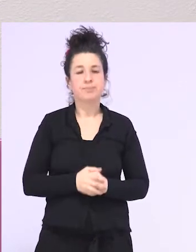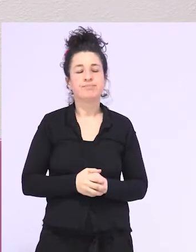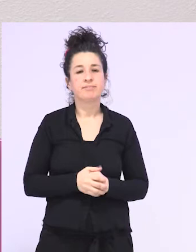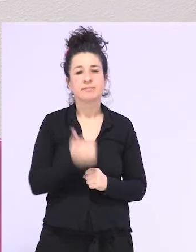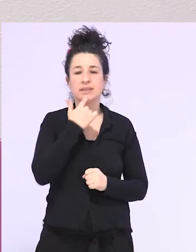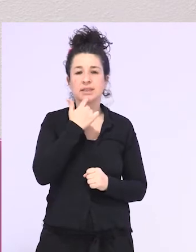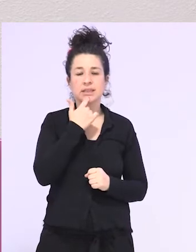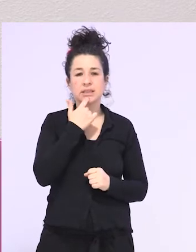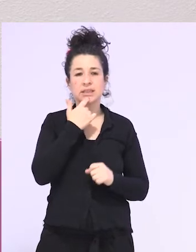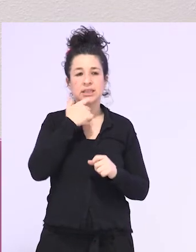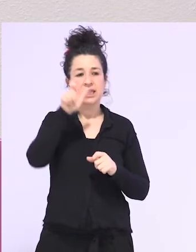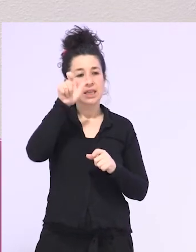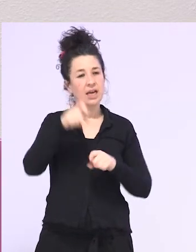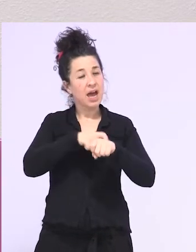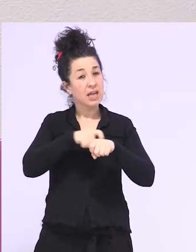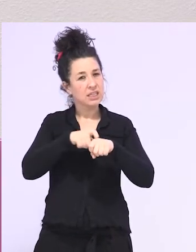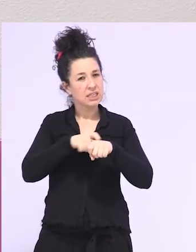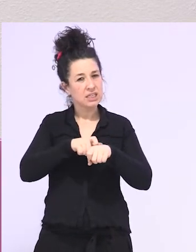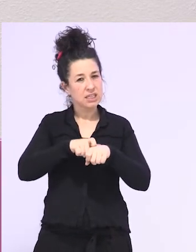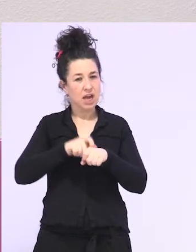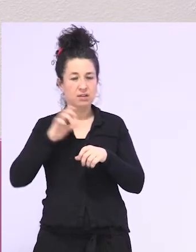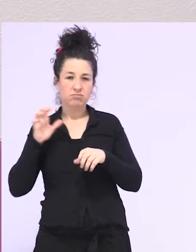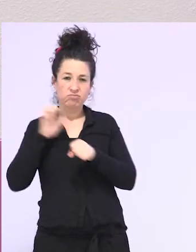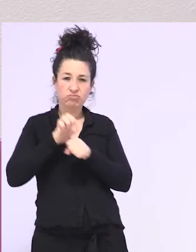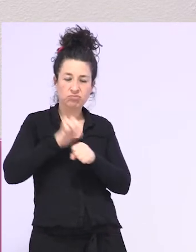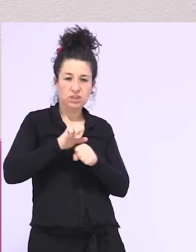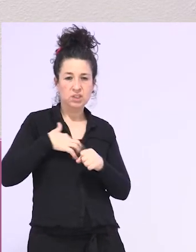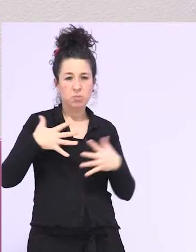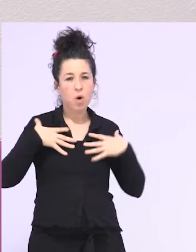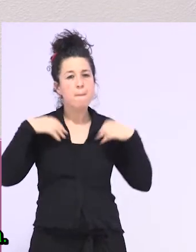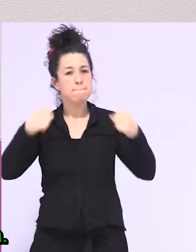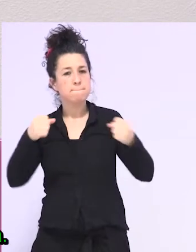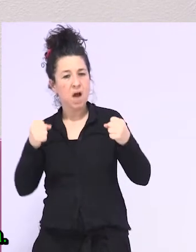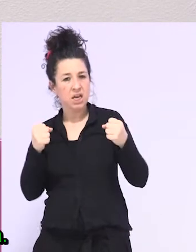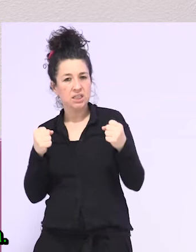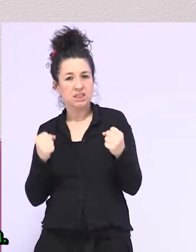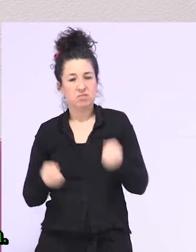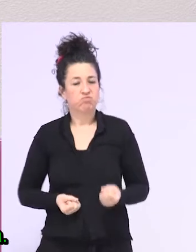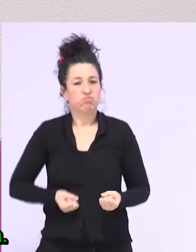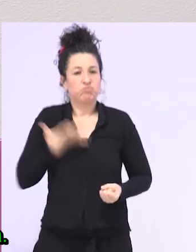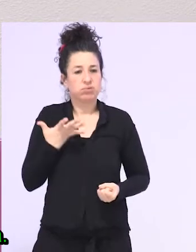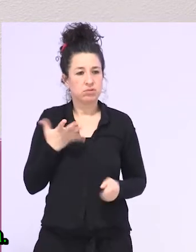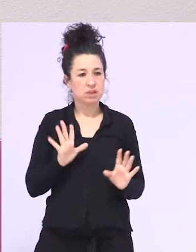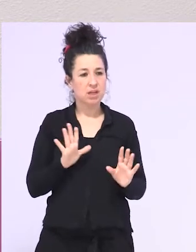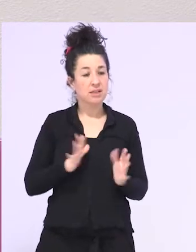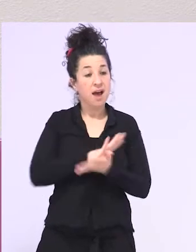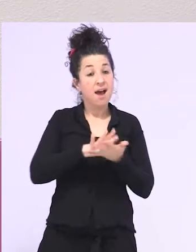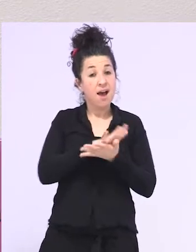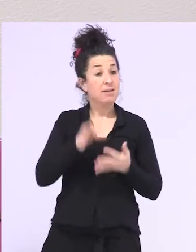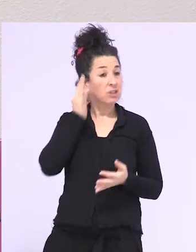Salatzailearen izaeraren ezaugarri nagusia da animatua, espontaneoa eta ausarta izatea. Erasoa sufritu duen eskari buruz ari